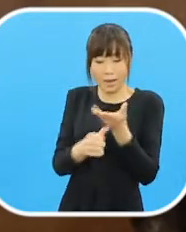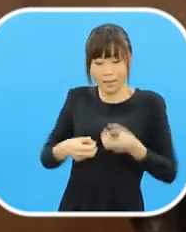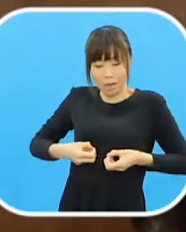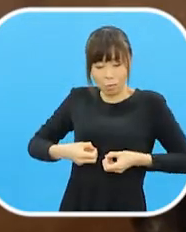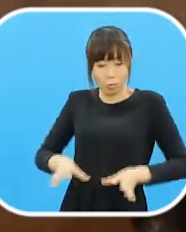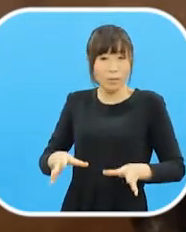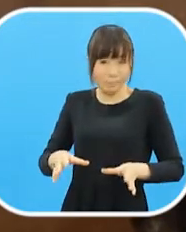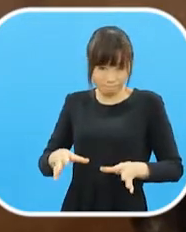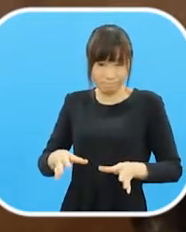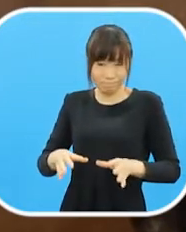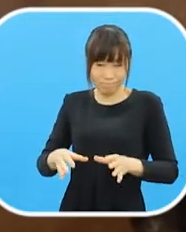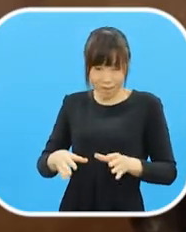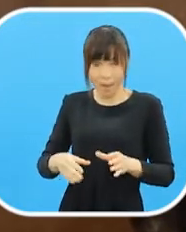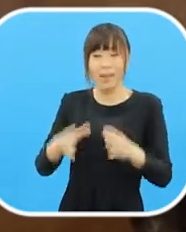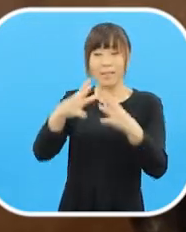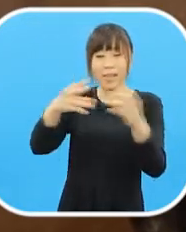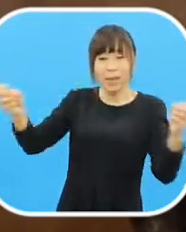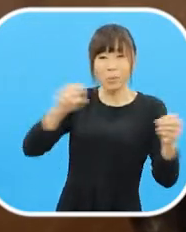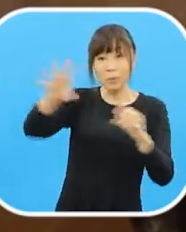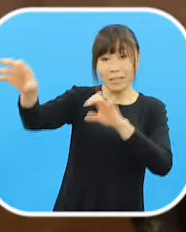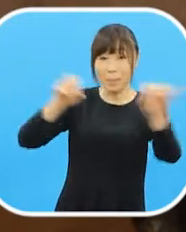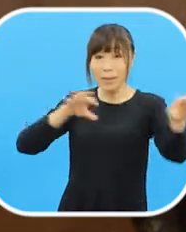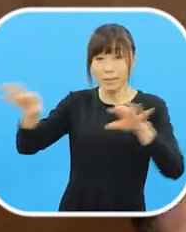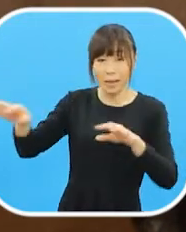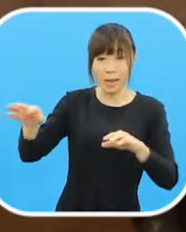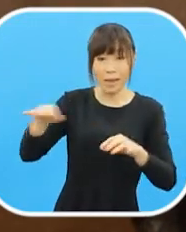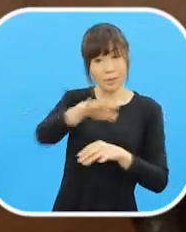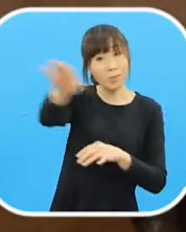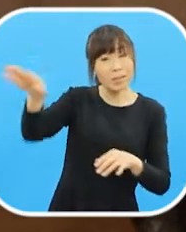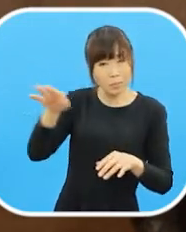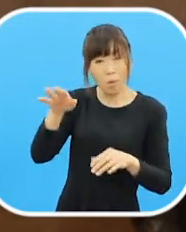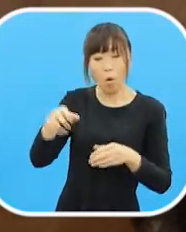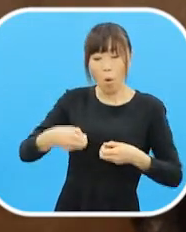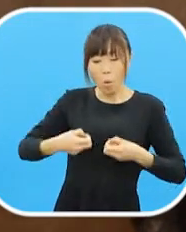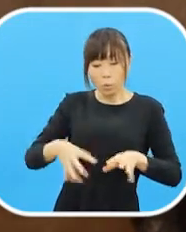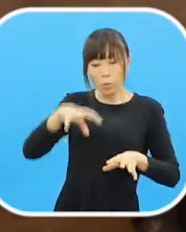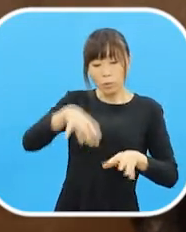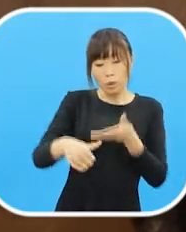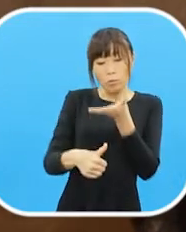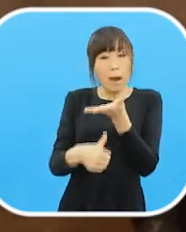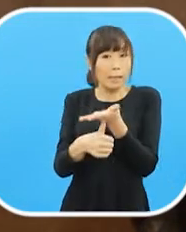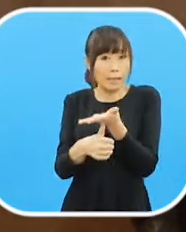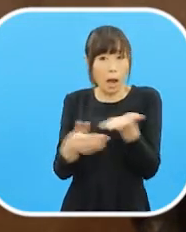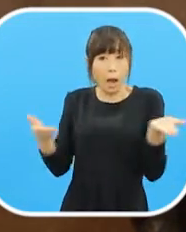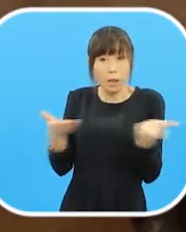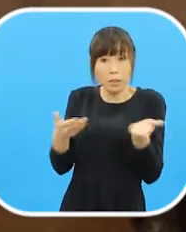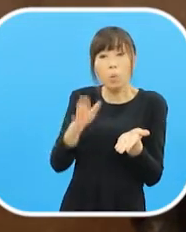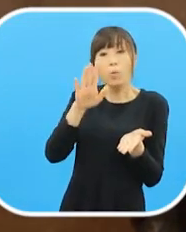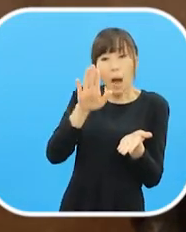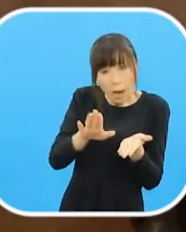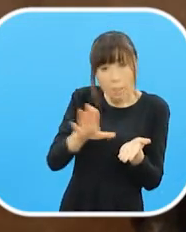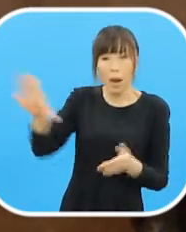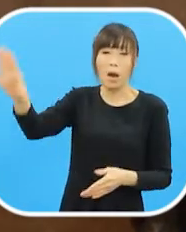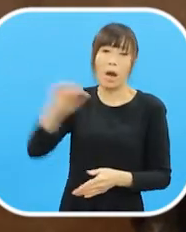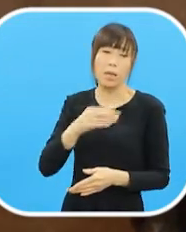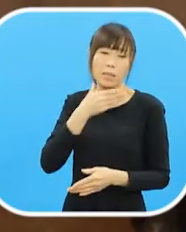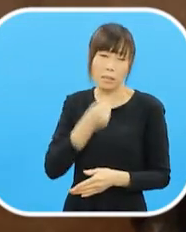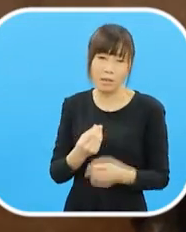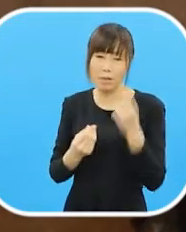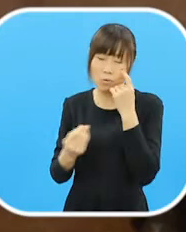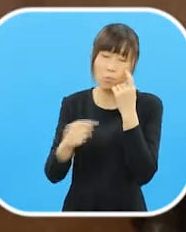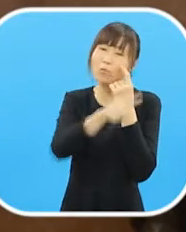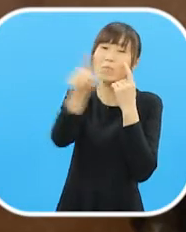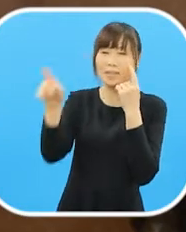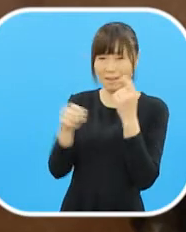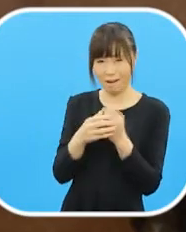に散らばっていった人たちでもふるさと秋田に雇用があれば帰ってきたいと思うんですよ、うんうんうん、だからぜひそこ知